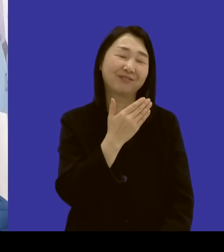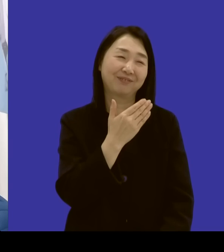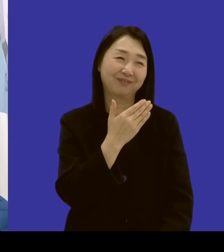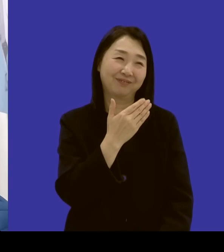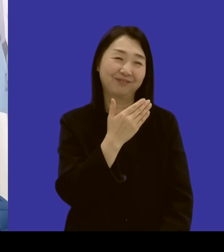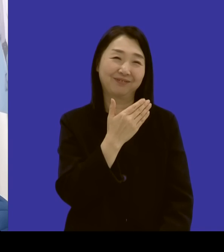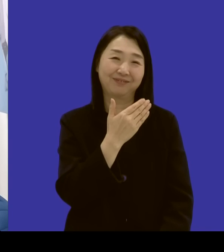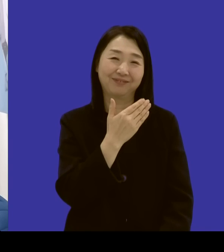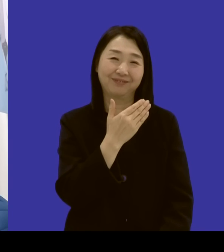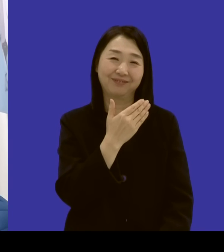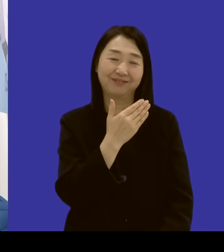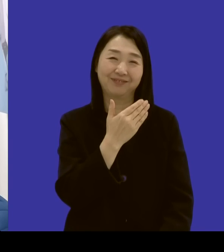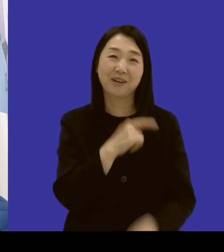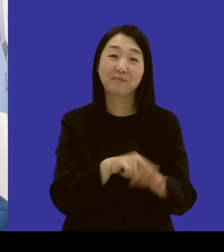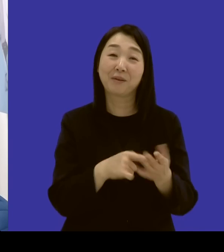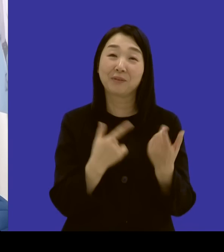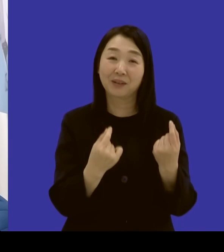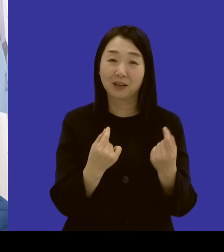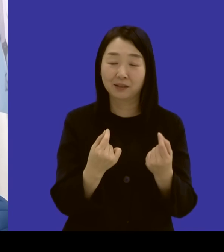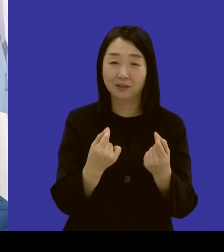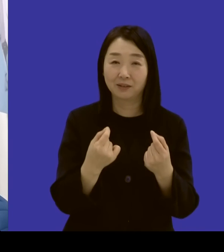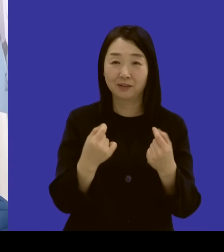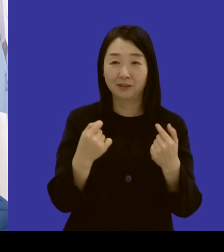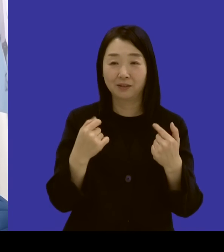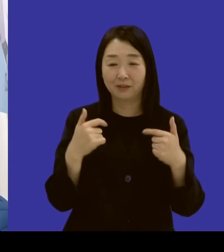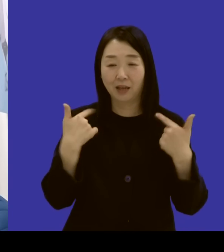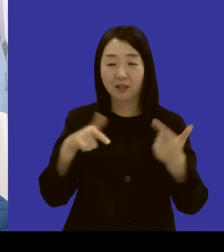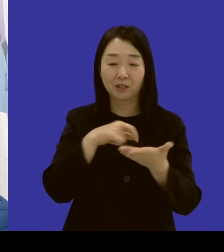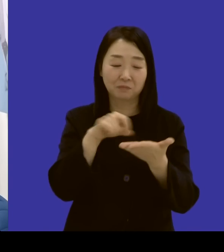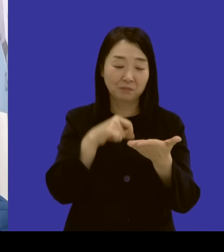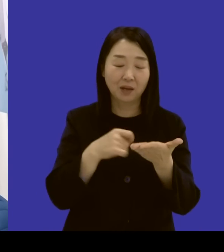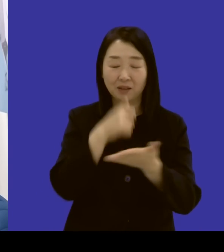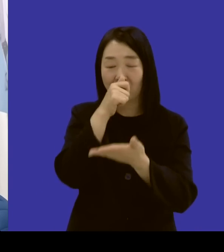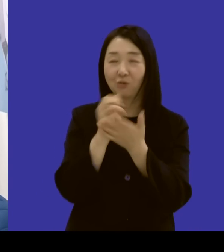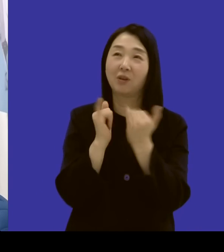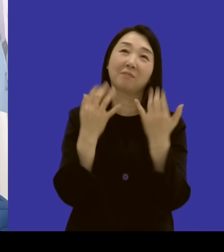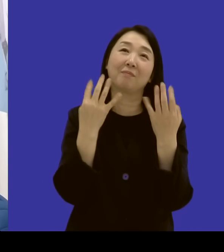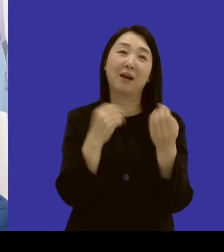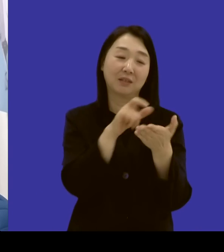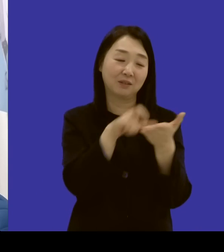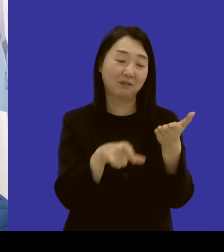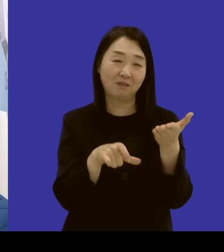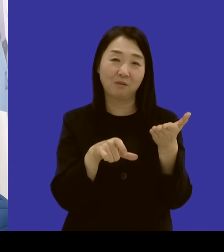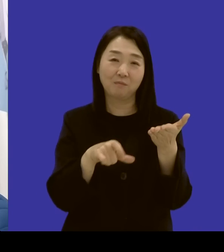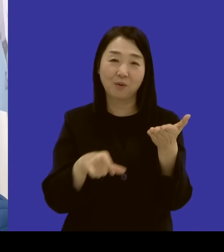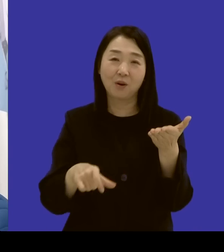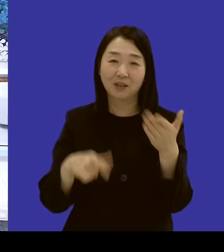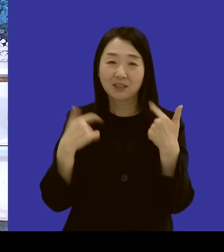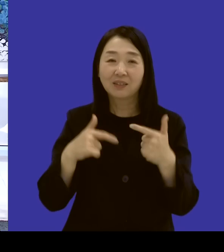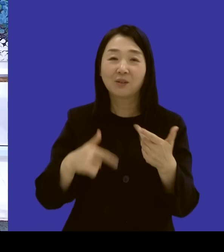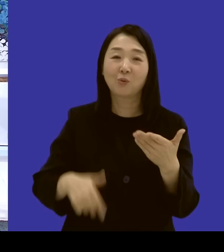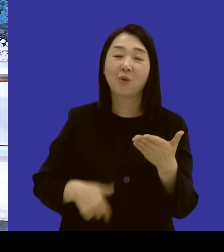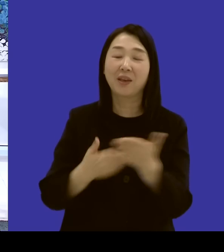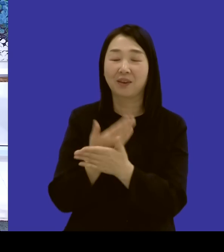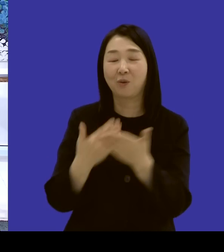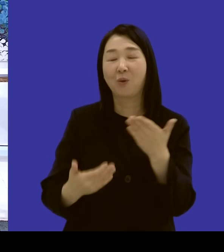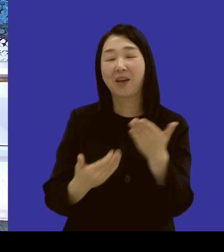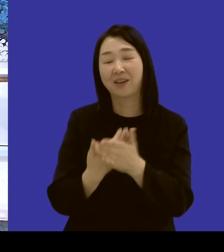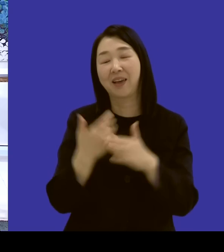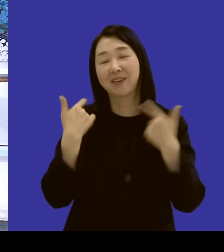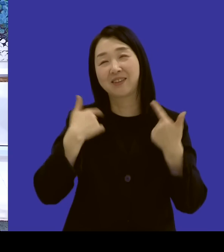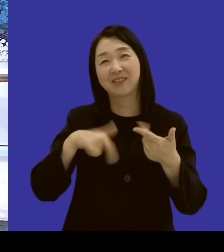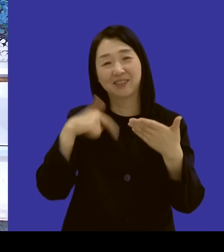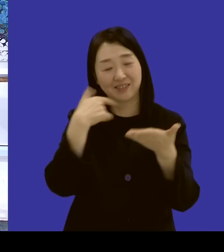네. 이 일기장에 주로 저는 죄인입니다. 네. 뭐 그런 게 되게 많았던 것 같아요. 회개 그러니까 일기를 많이 적은 것